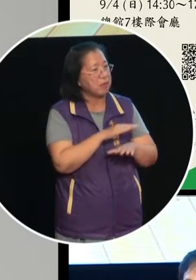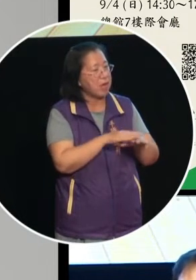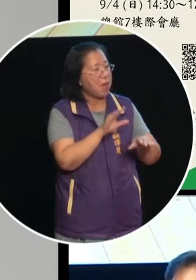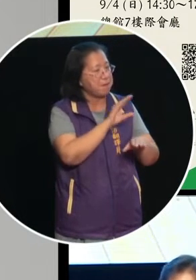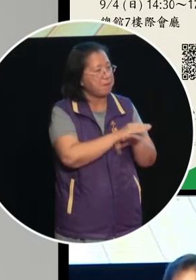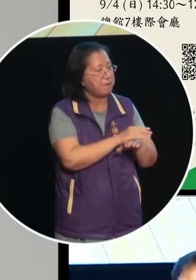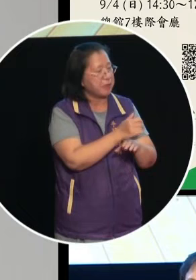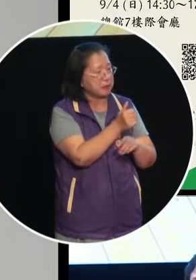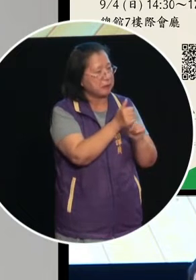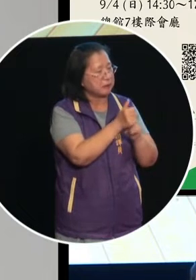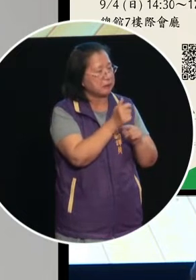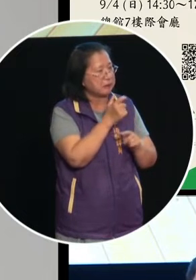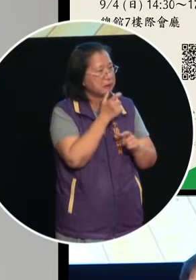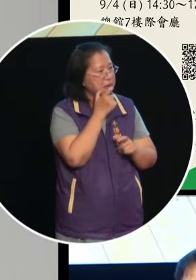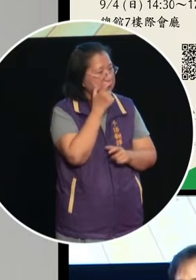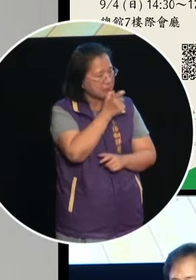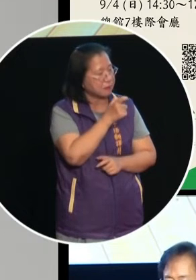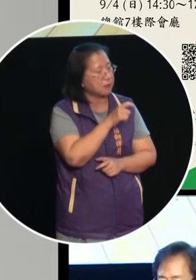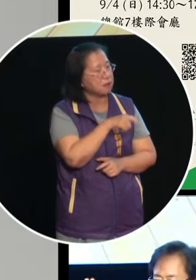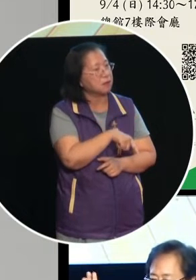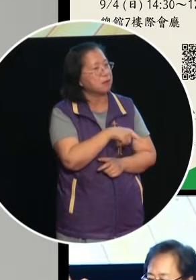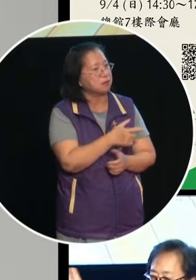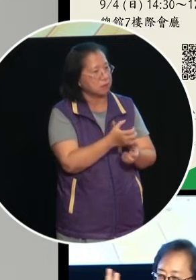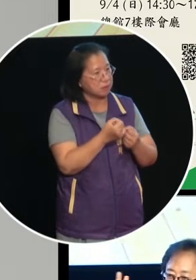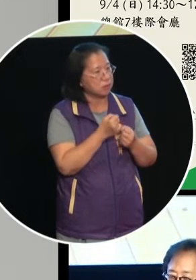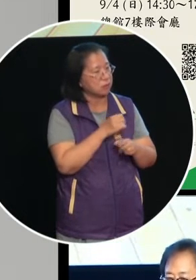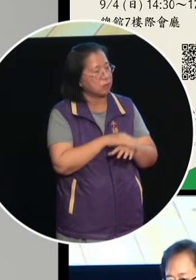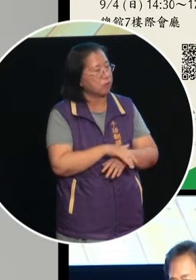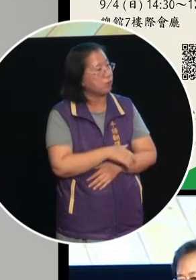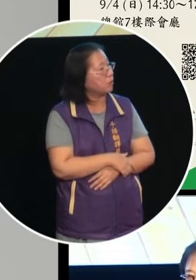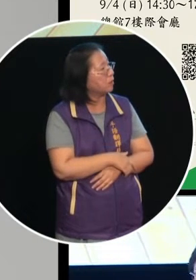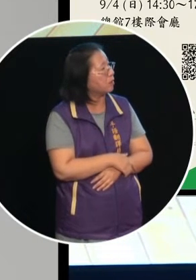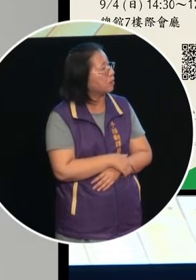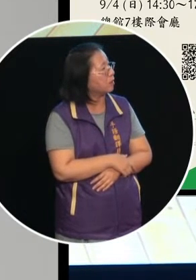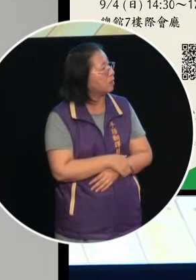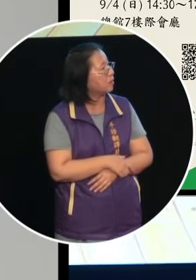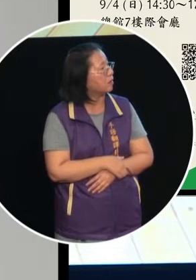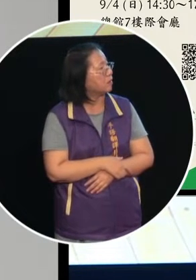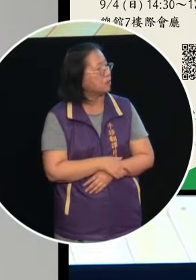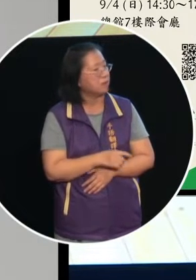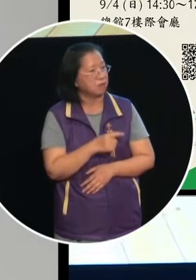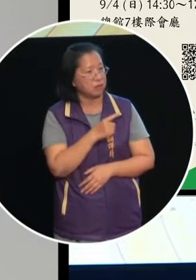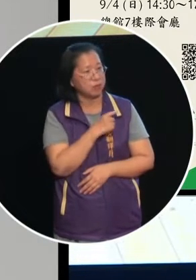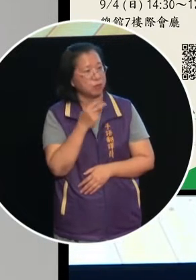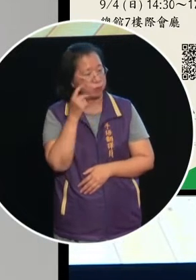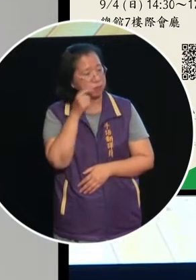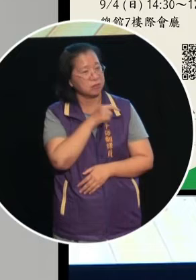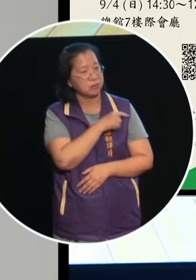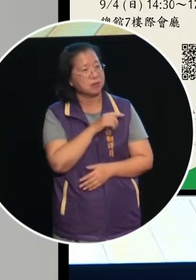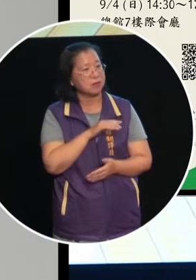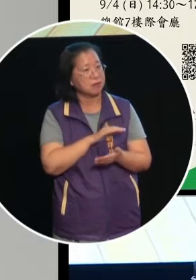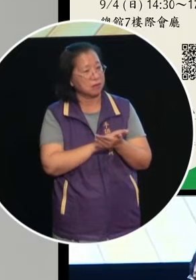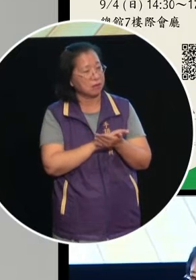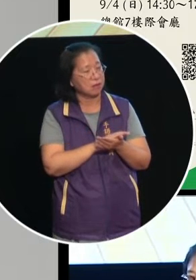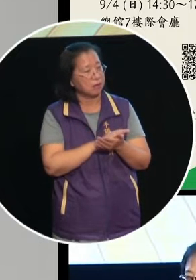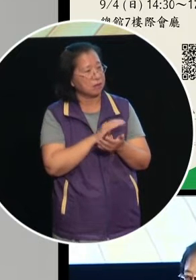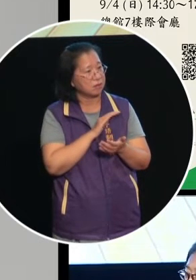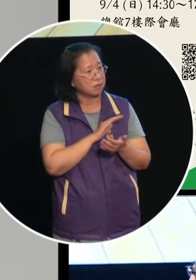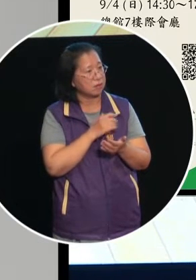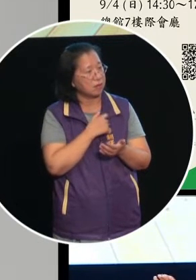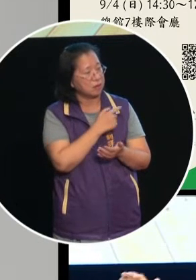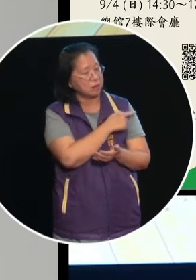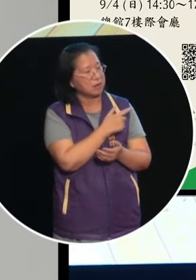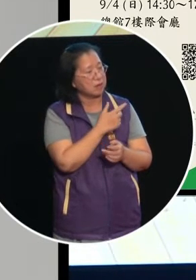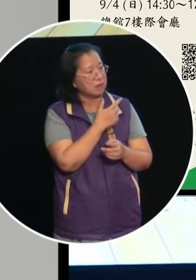先生保住了。就这，我觉得这两个人是真的配合的非常好，所以岸倍先生过世之前，日